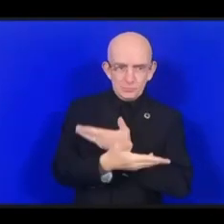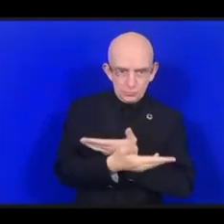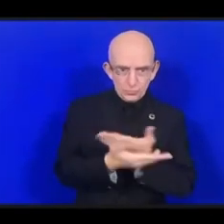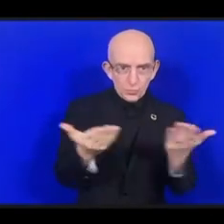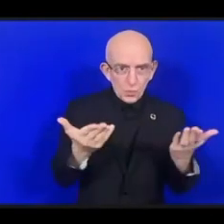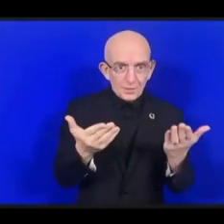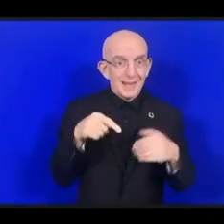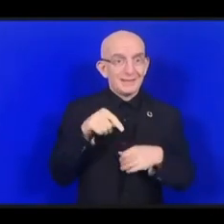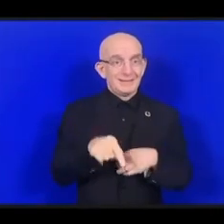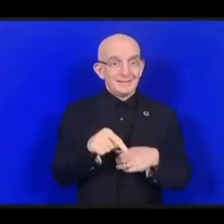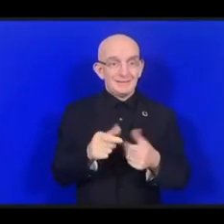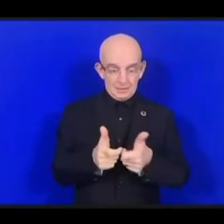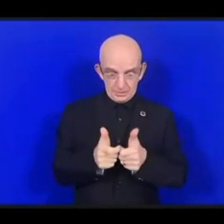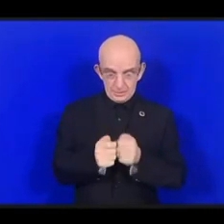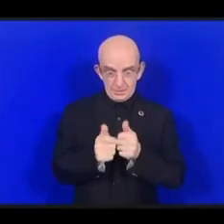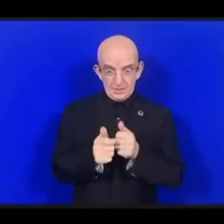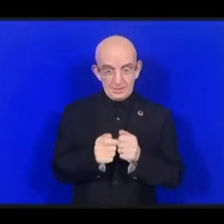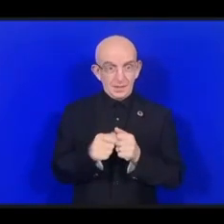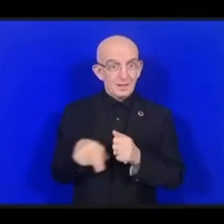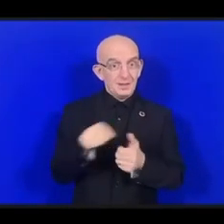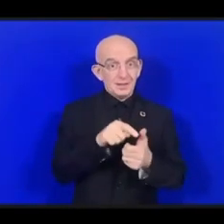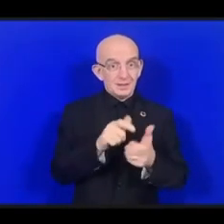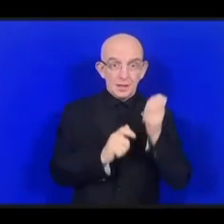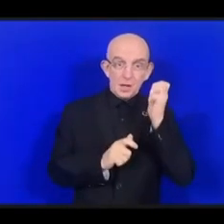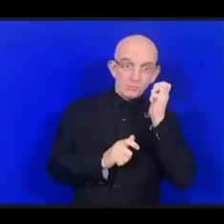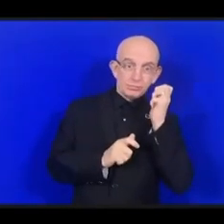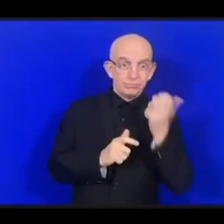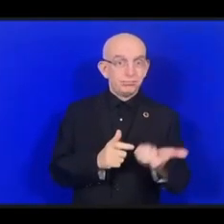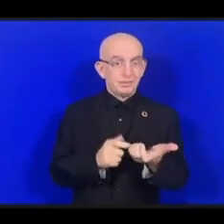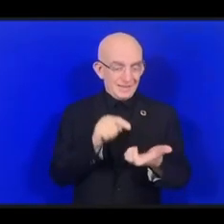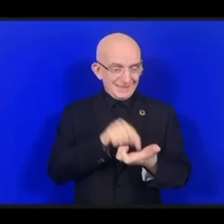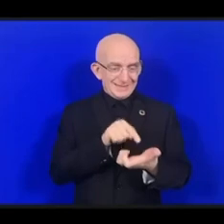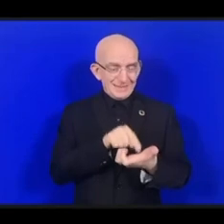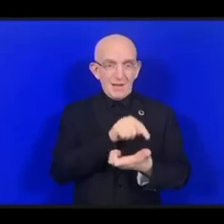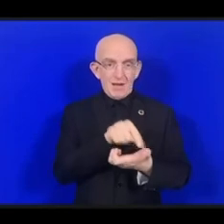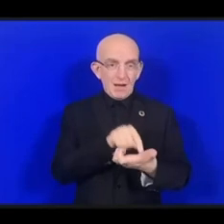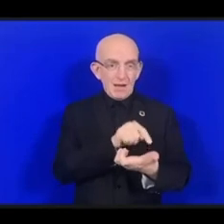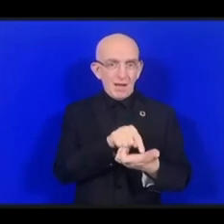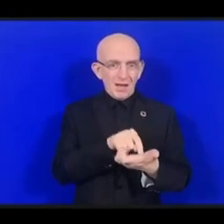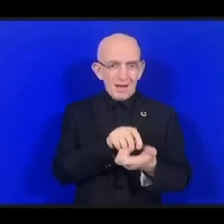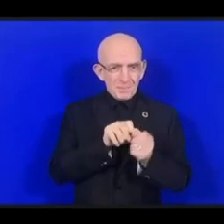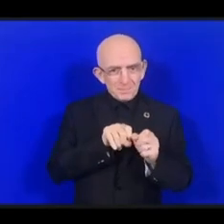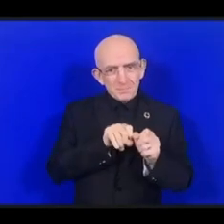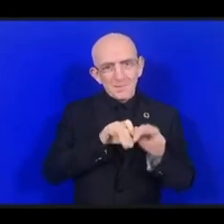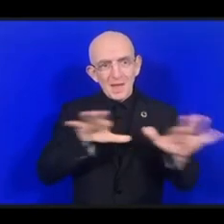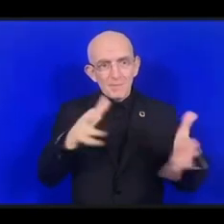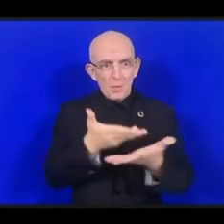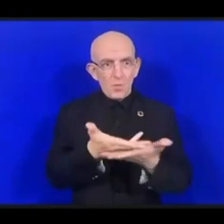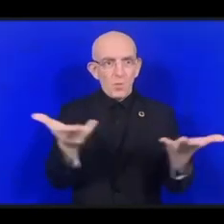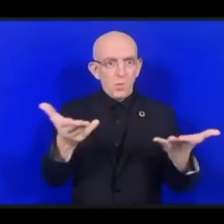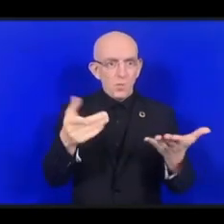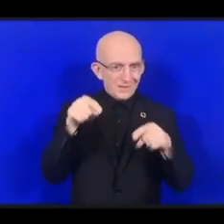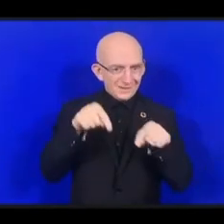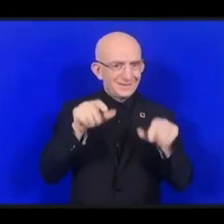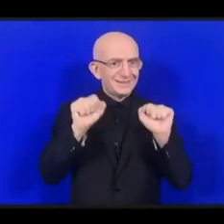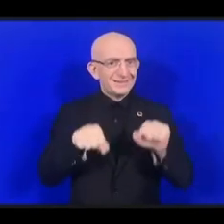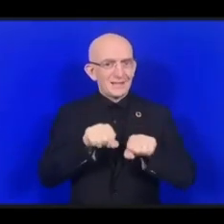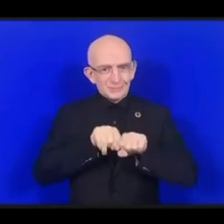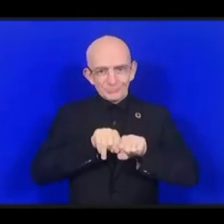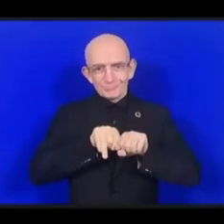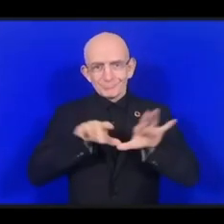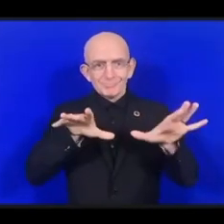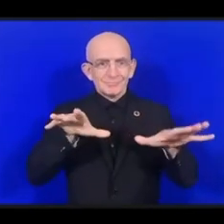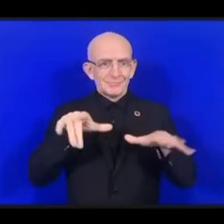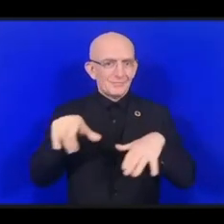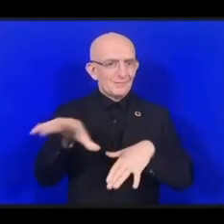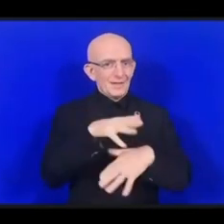的这个 mobile 的这个倡议提出来以后呢，我们是希望能够跟全球的这些信通领域的公司